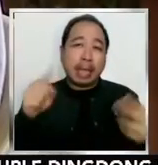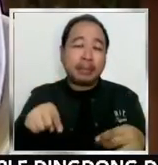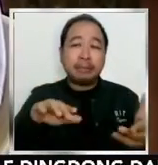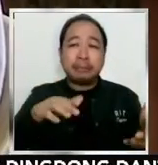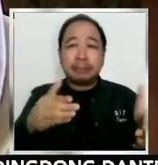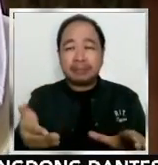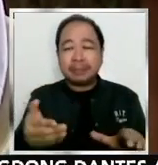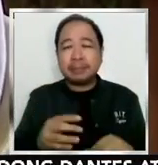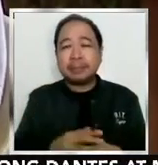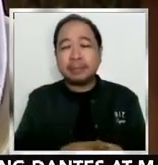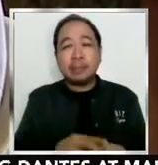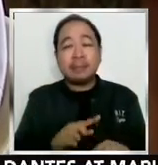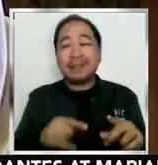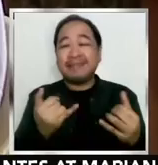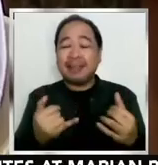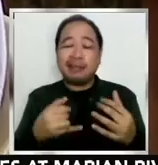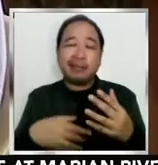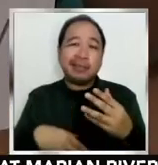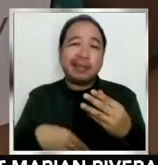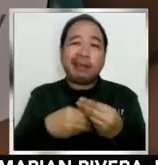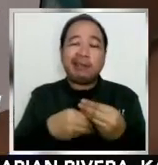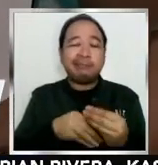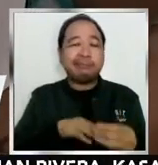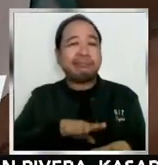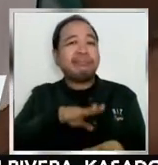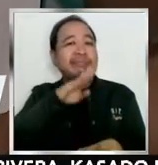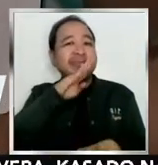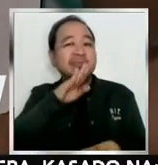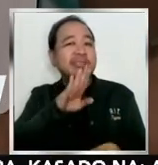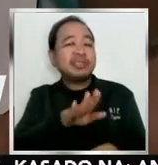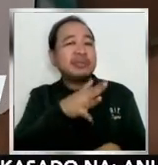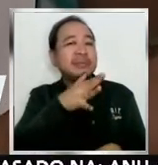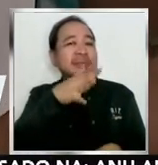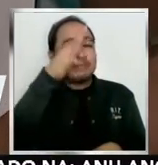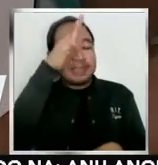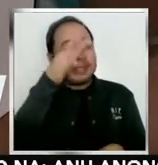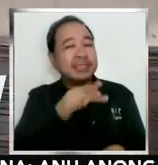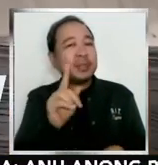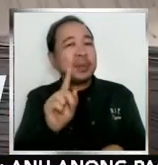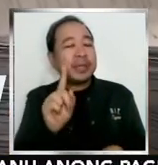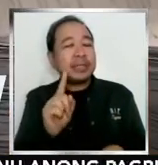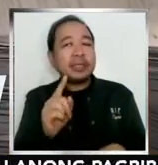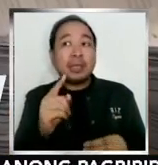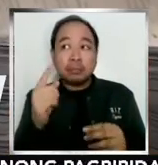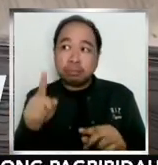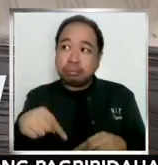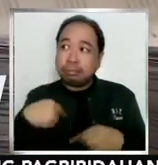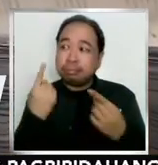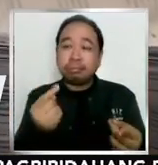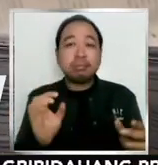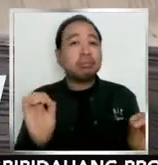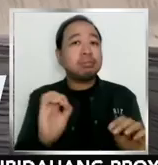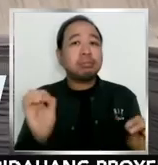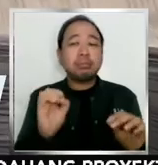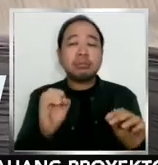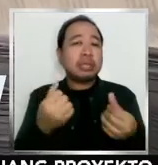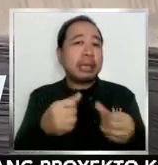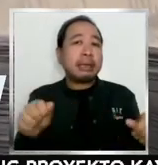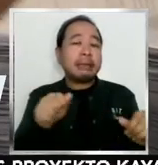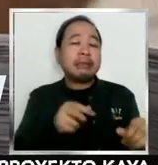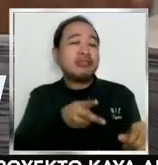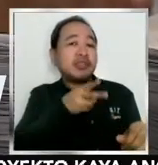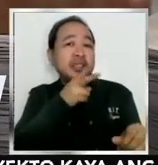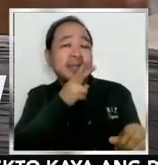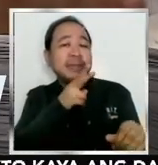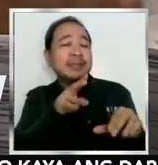mas nakakadagdag sa sama ng loob ng mga magulang ni na James at Marlon. Hanggang ngayon, wala pang naaaresto sa mga kinasuhang 6